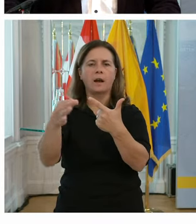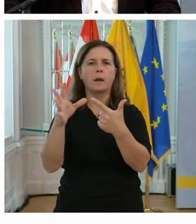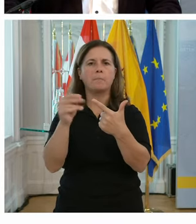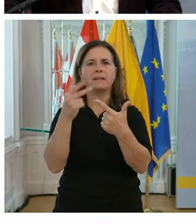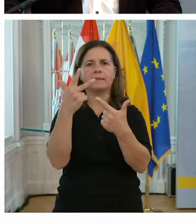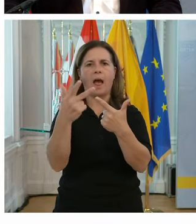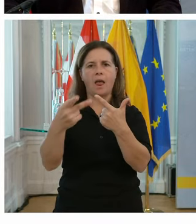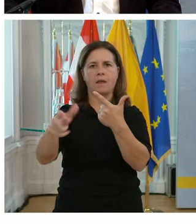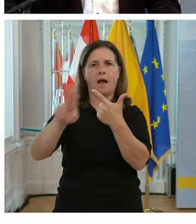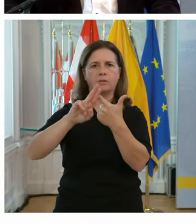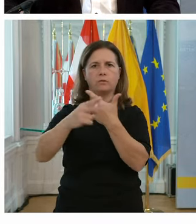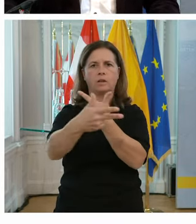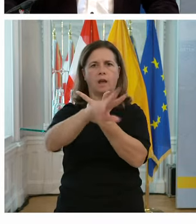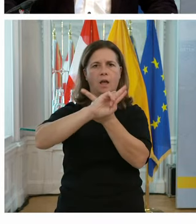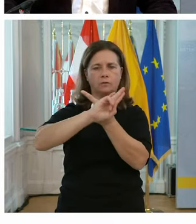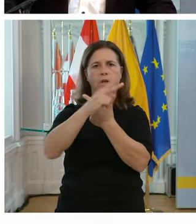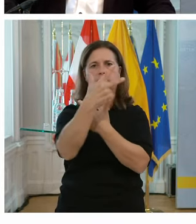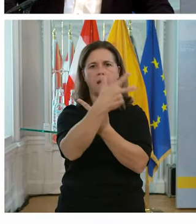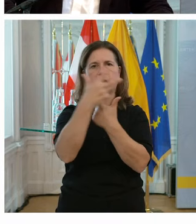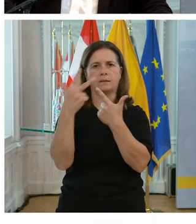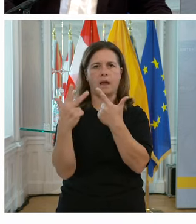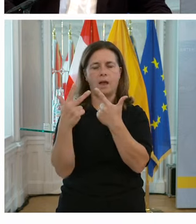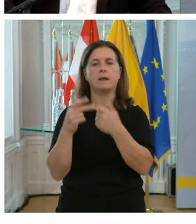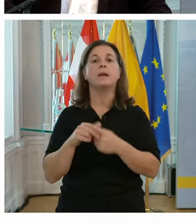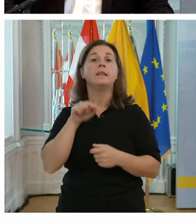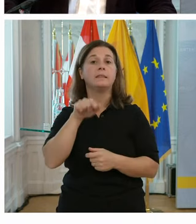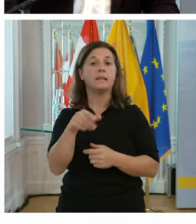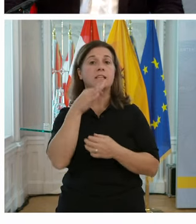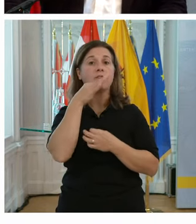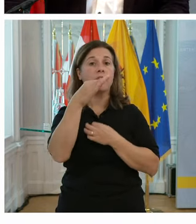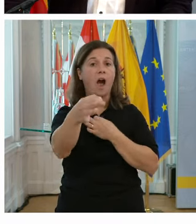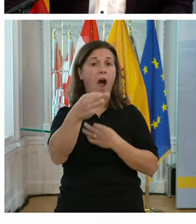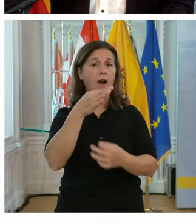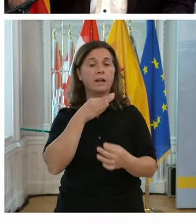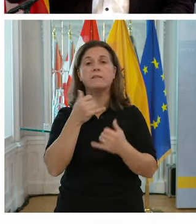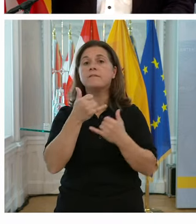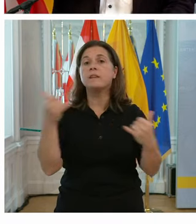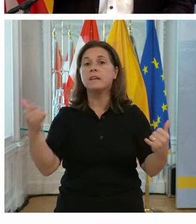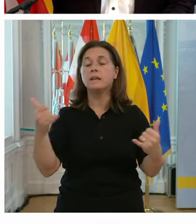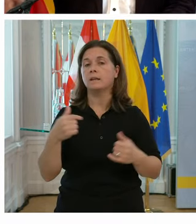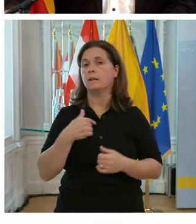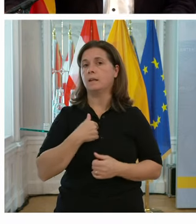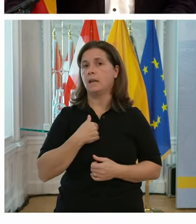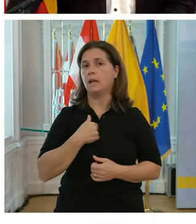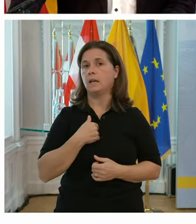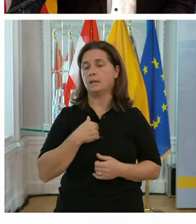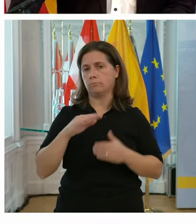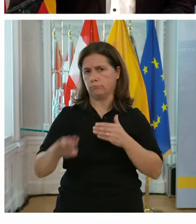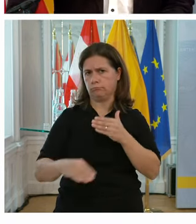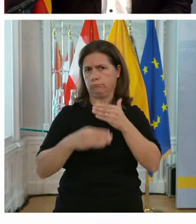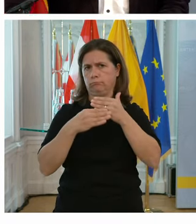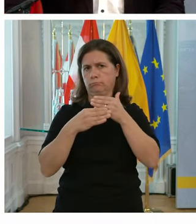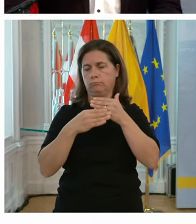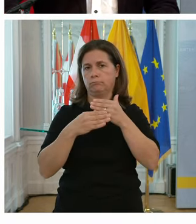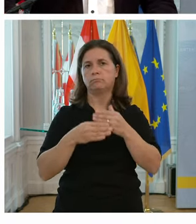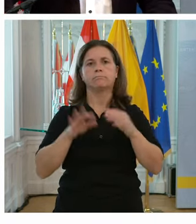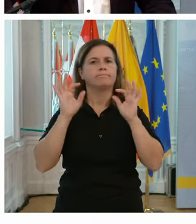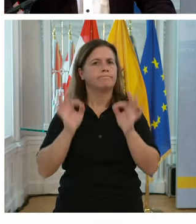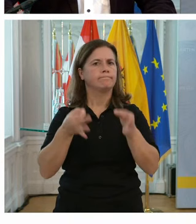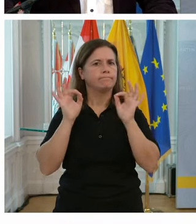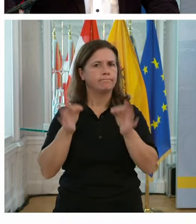drei Antwortmöglichkeiten haben. Und diese Fragen sind wie folgt. Ich schließe an bei dem